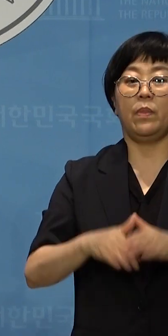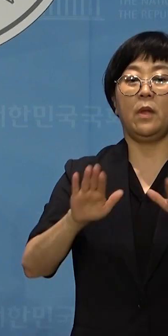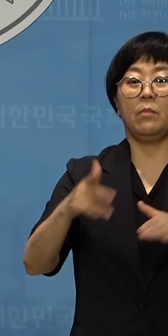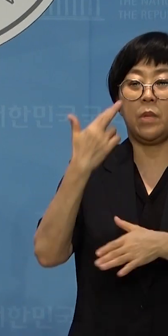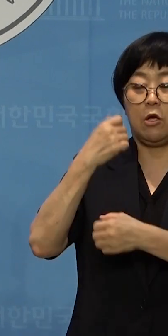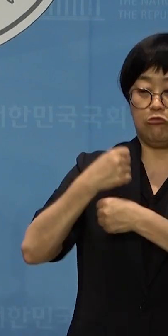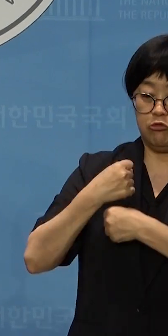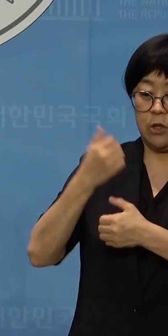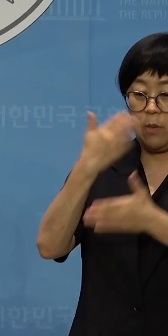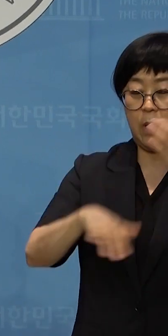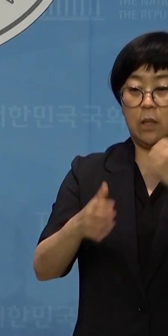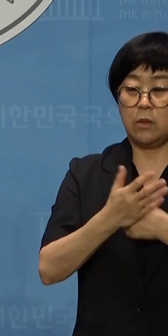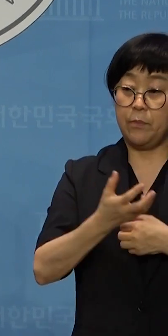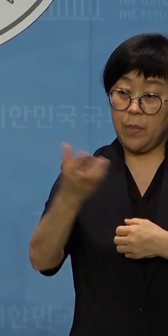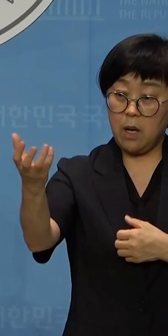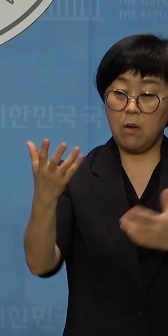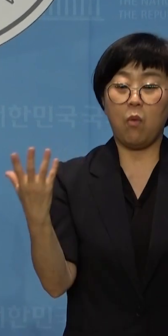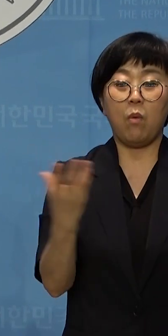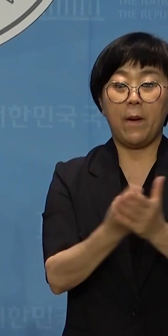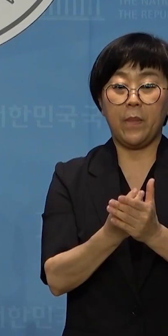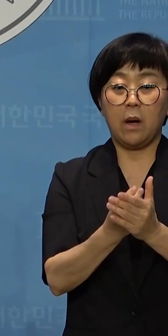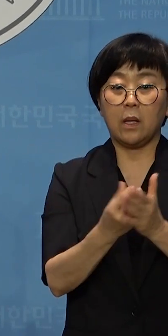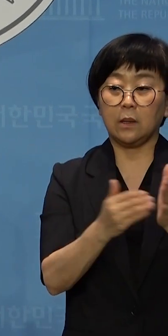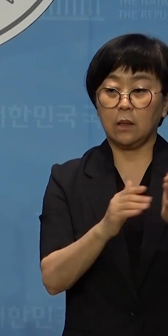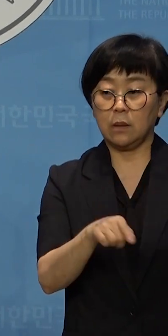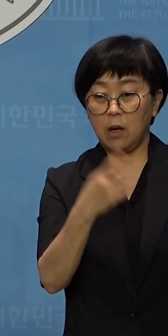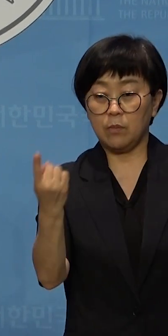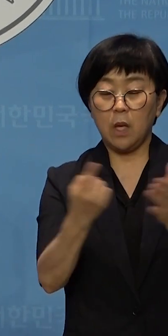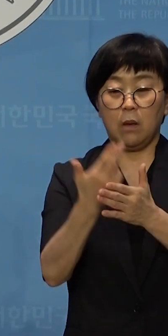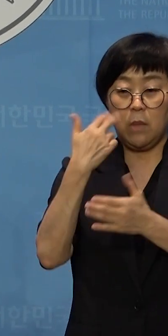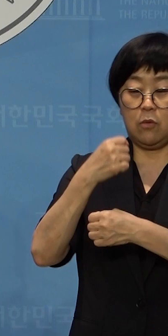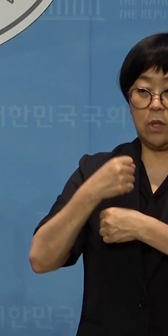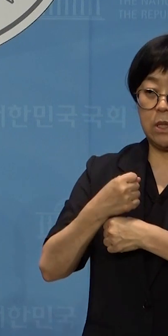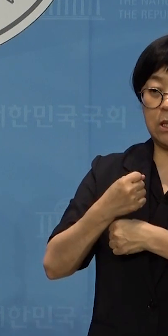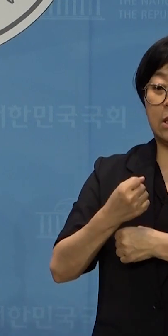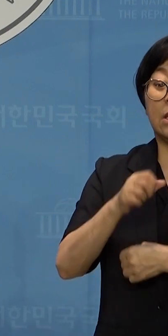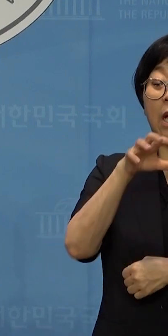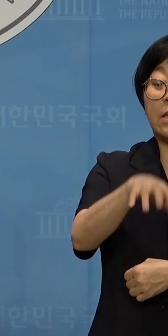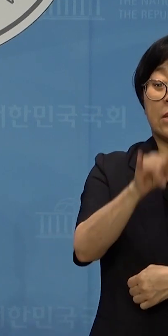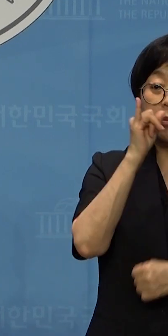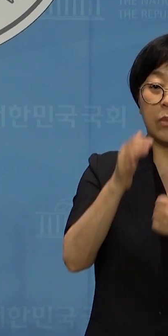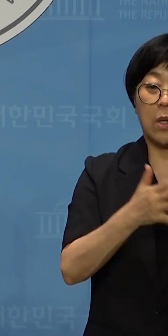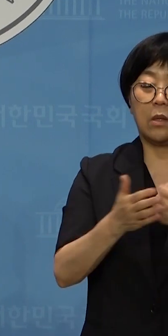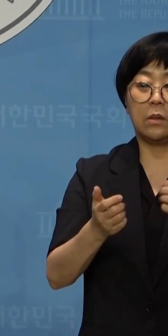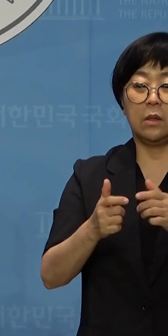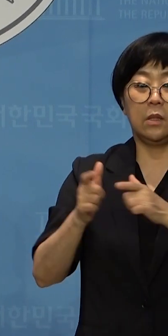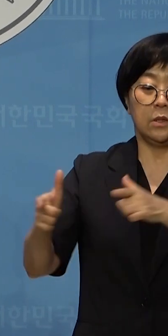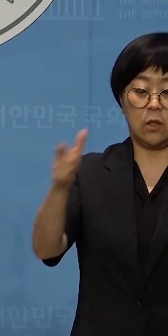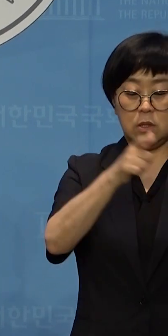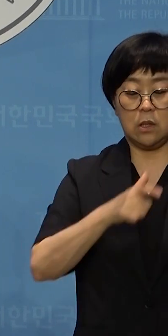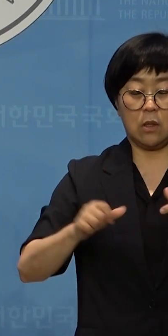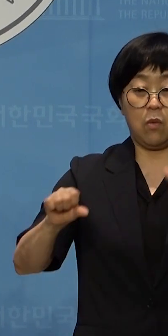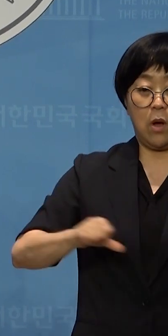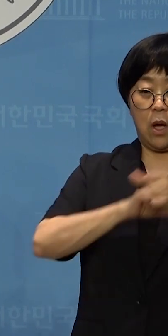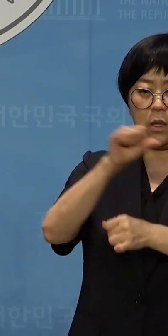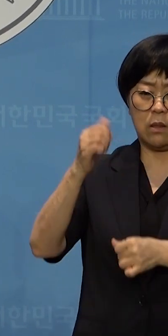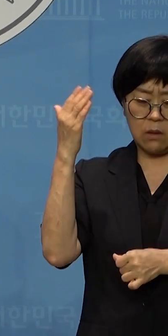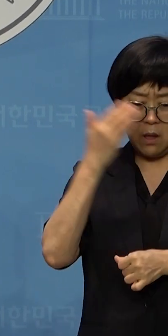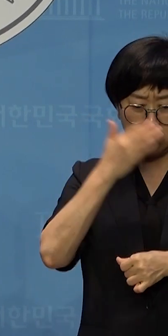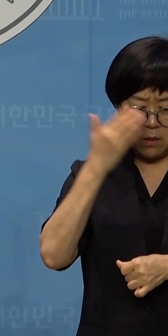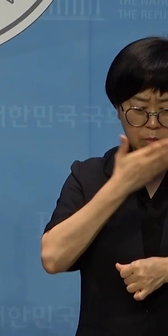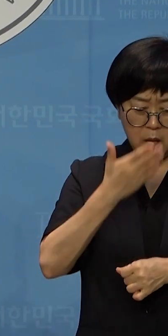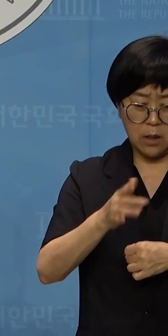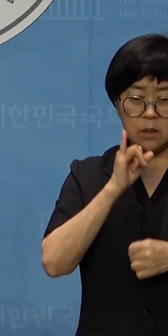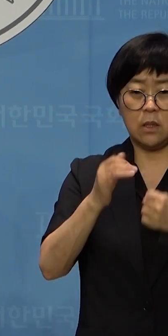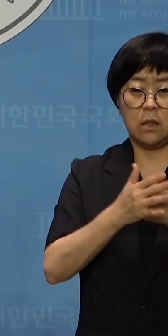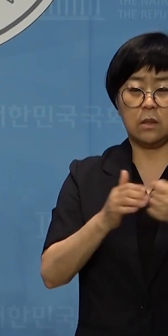미군 잔류기지 이전이 완벽하게 완료된 후 미군 기지가 있었던 전 지역의 환경 정화 작업이